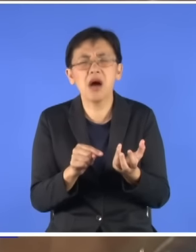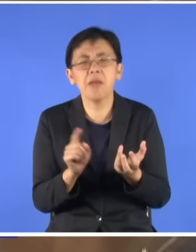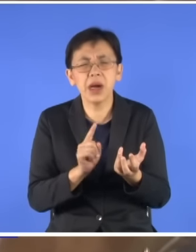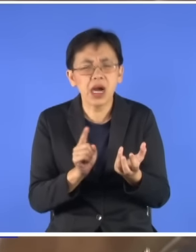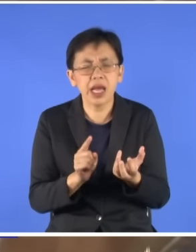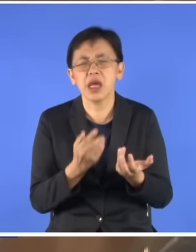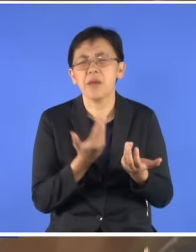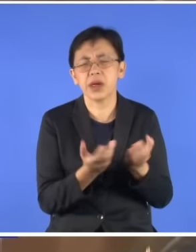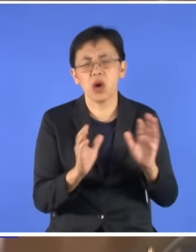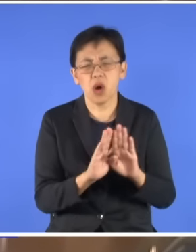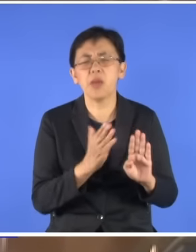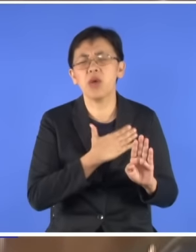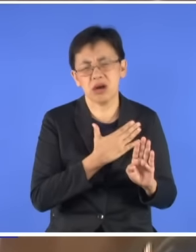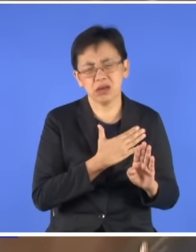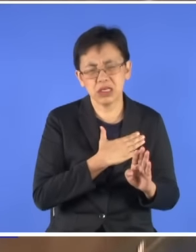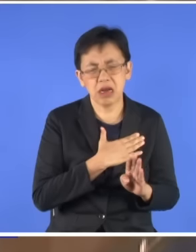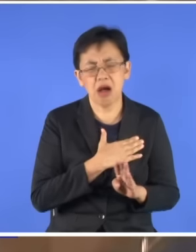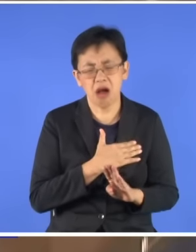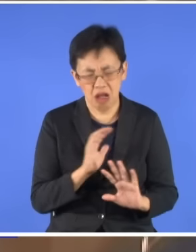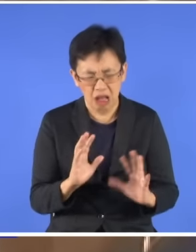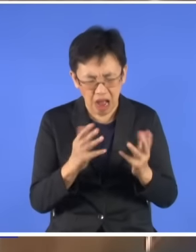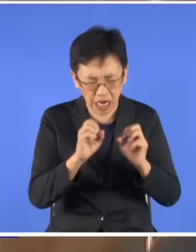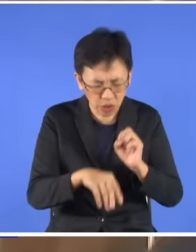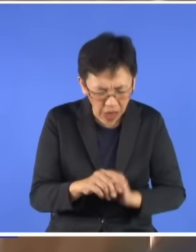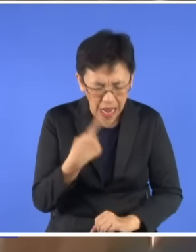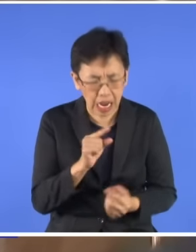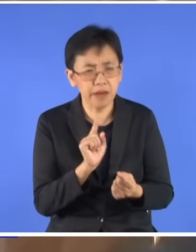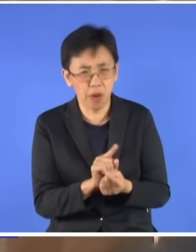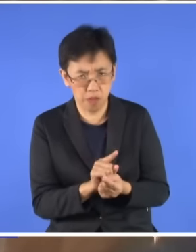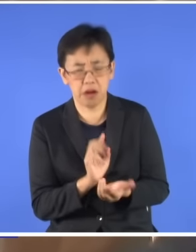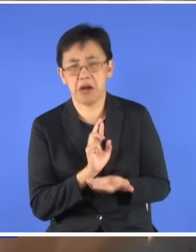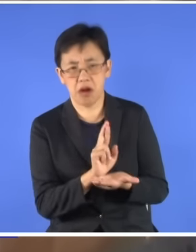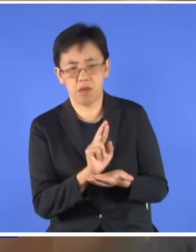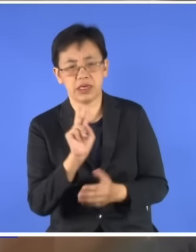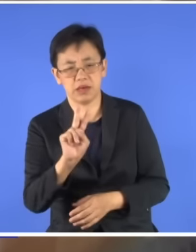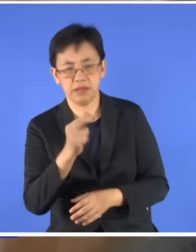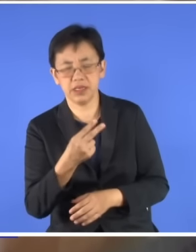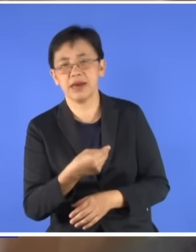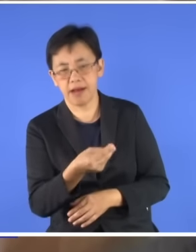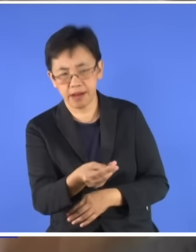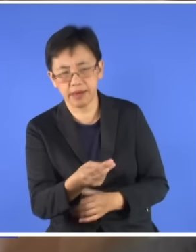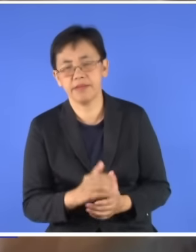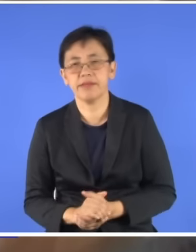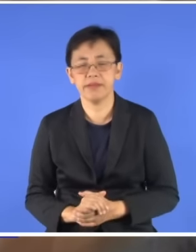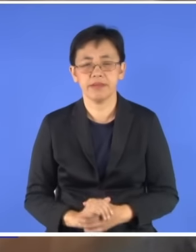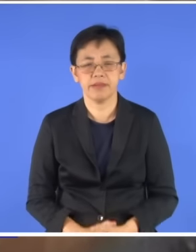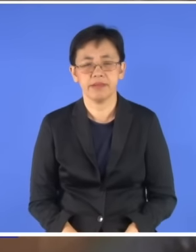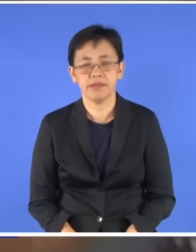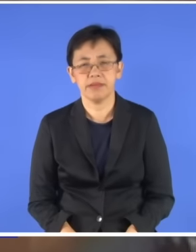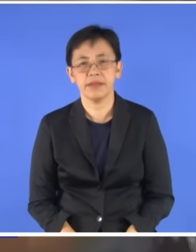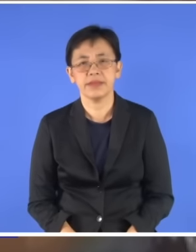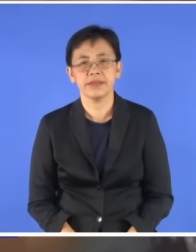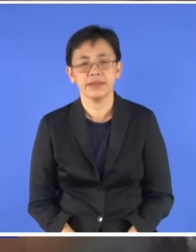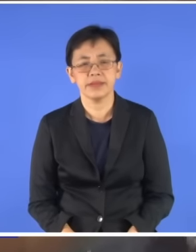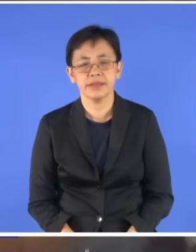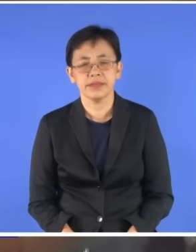ระกูลมันมีคุณค่าทางจิตใจใครเก็บได้ใครเจอให้รางวัล 20,000 บาทฟังเธอหน่อยค่ะ ครับ